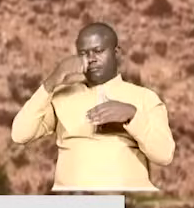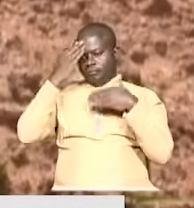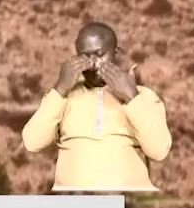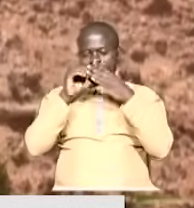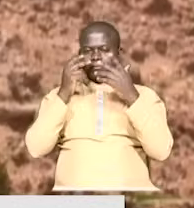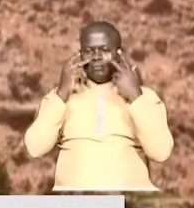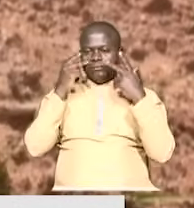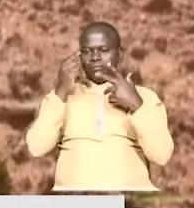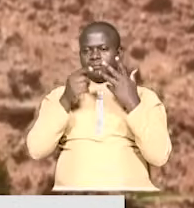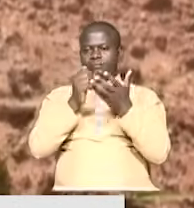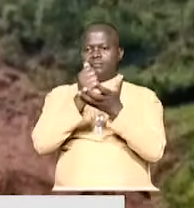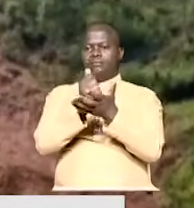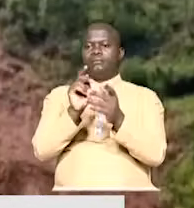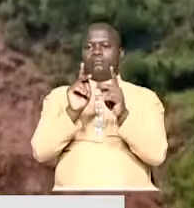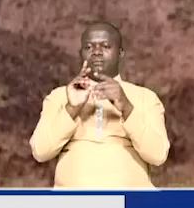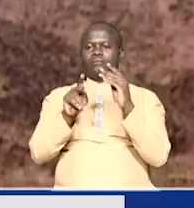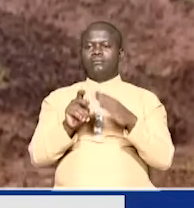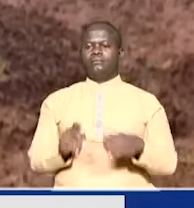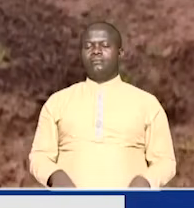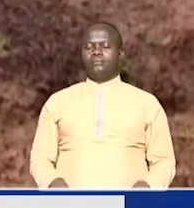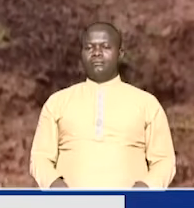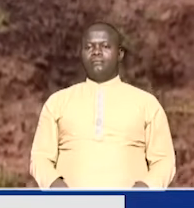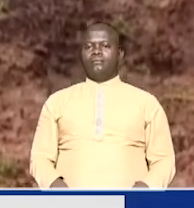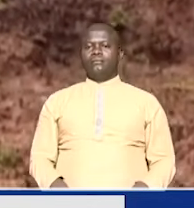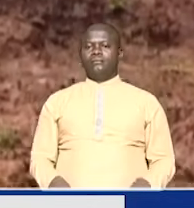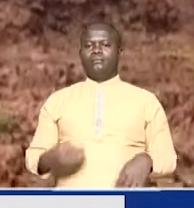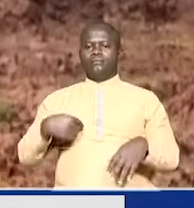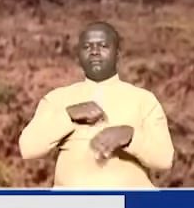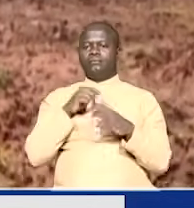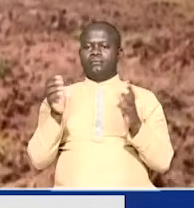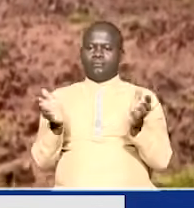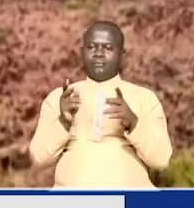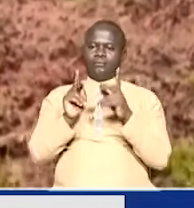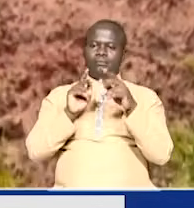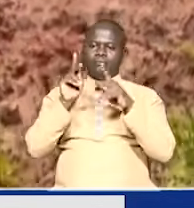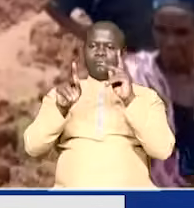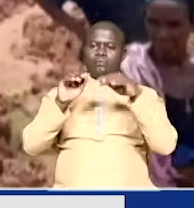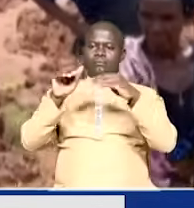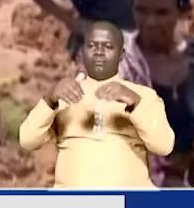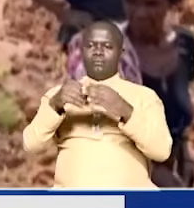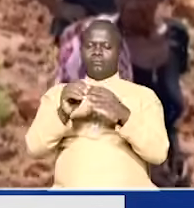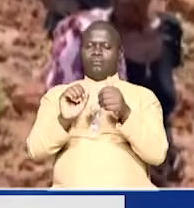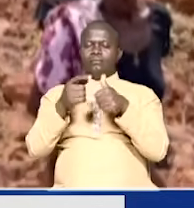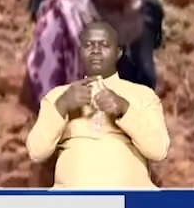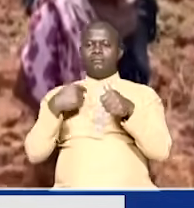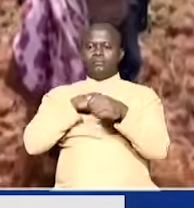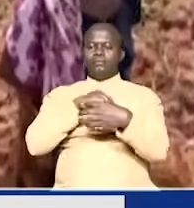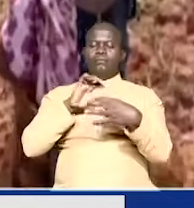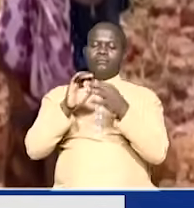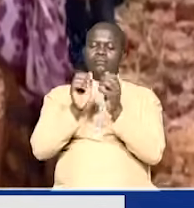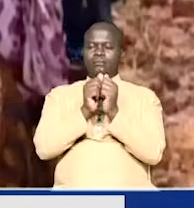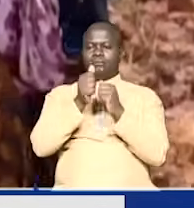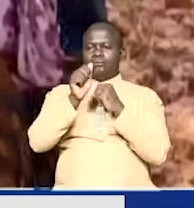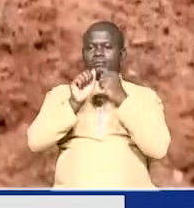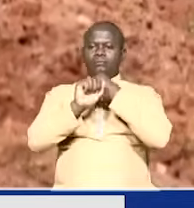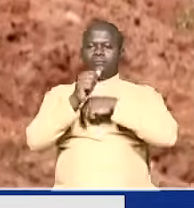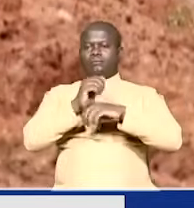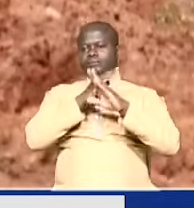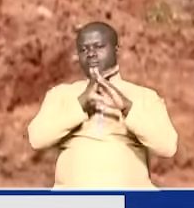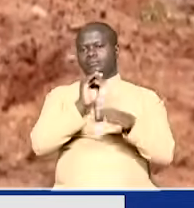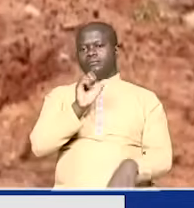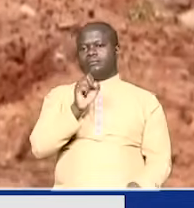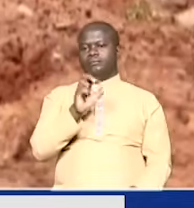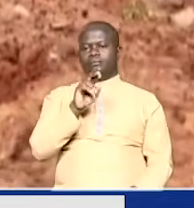icyo bafasha aba baturage cyo dushishikariza abahinzi cya mbere ni uko bafatanya nabo mu bikorwa byo kurwanya isuri mu